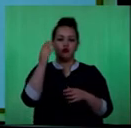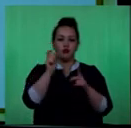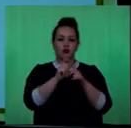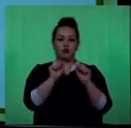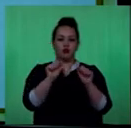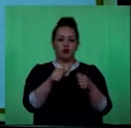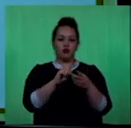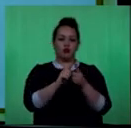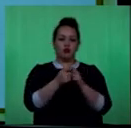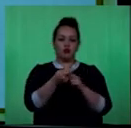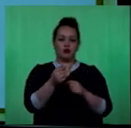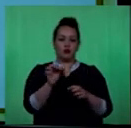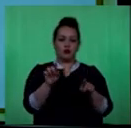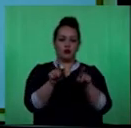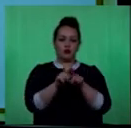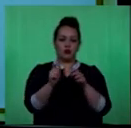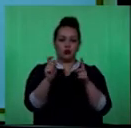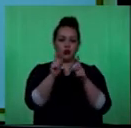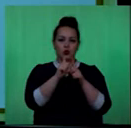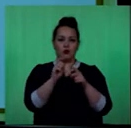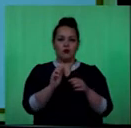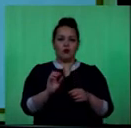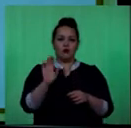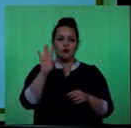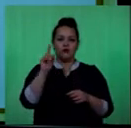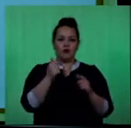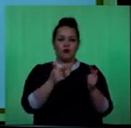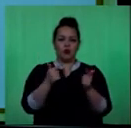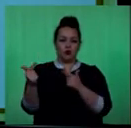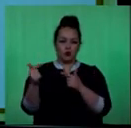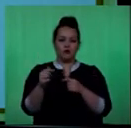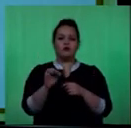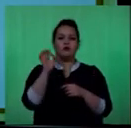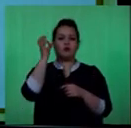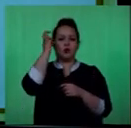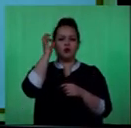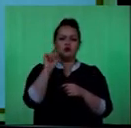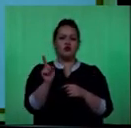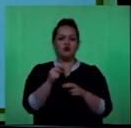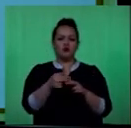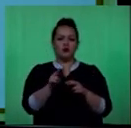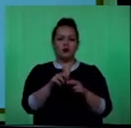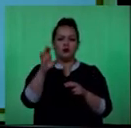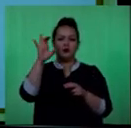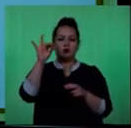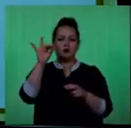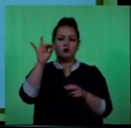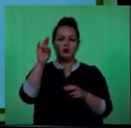заменить такие слова вы готовы давайте вспомним что такое синонимы